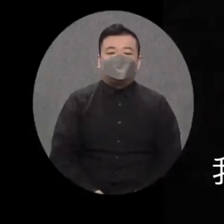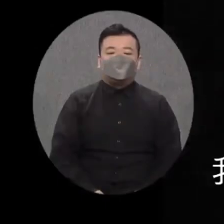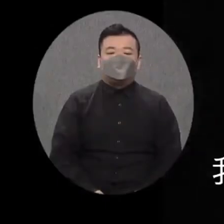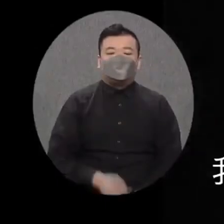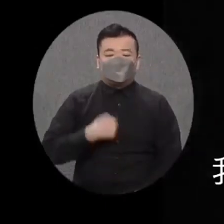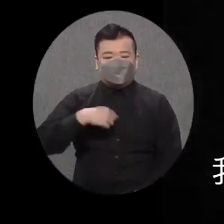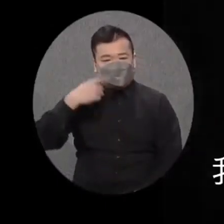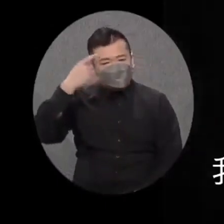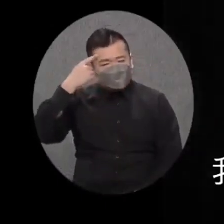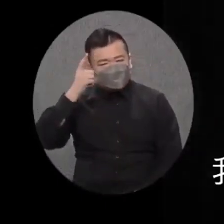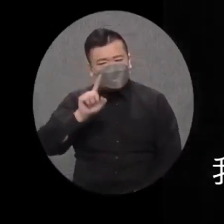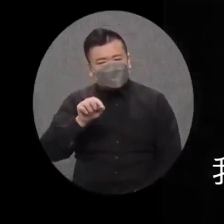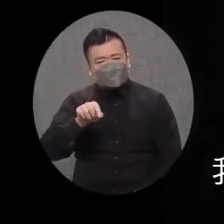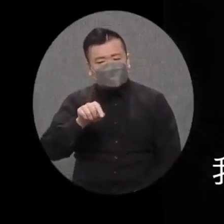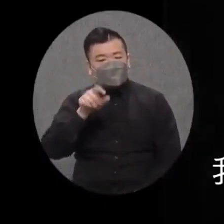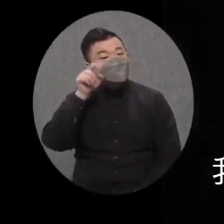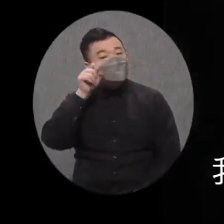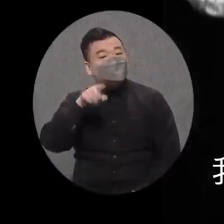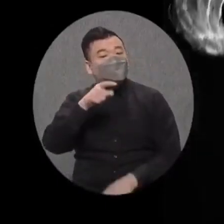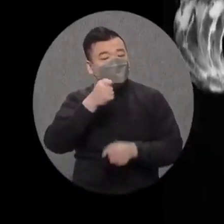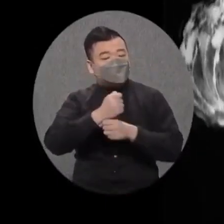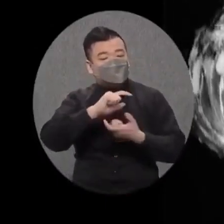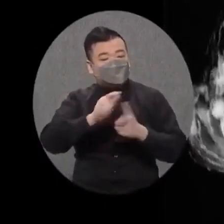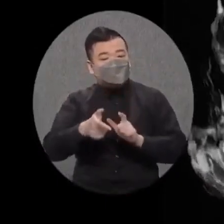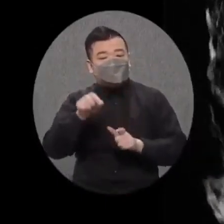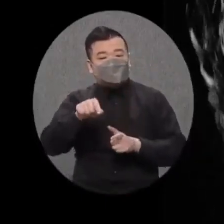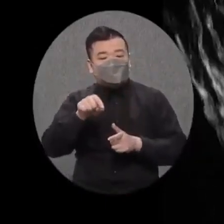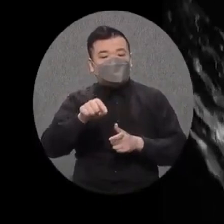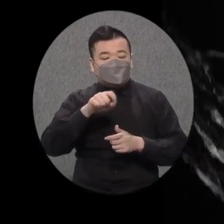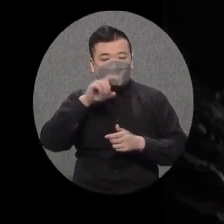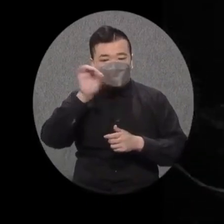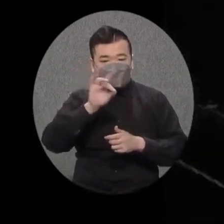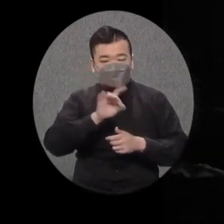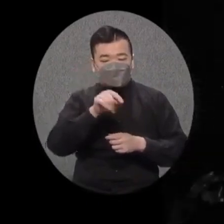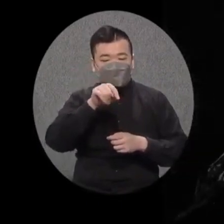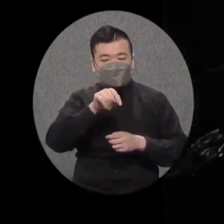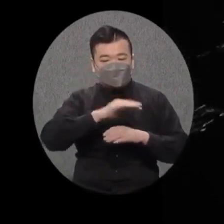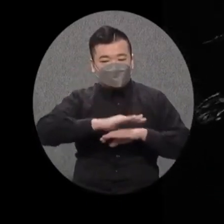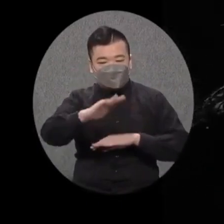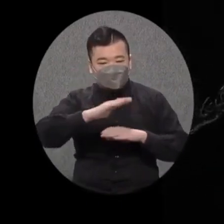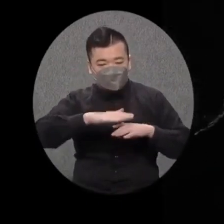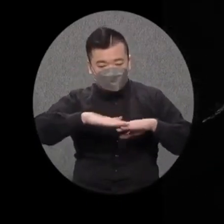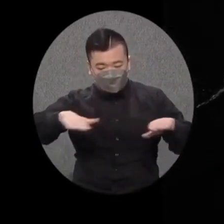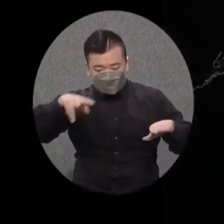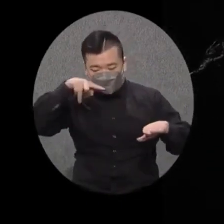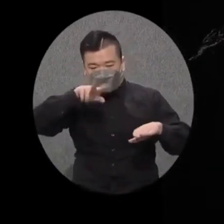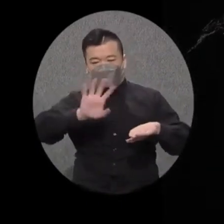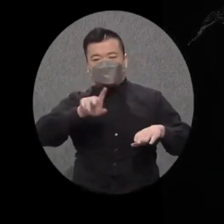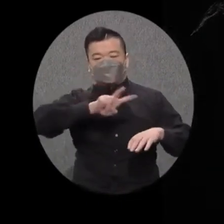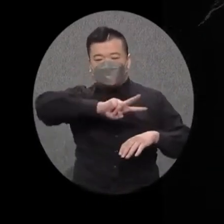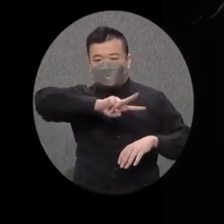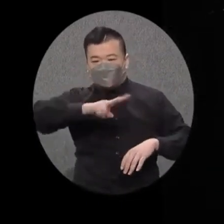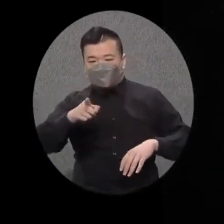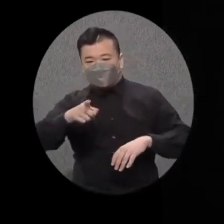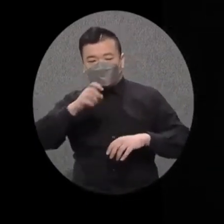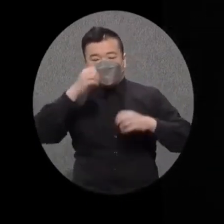我想这个也是一个很特别的一个方法，将那个纸本离开一个平面的阅读，放在一个